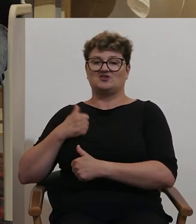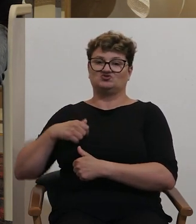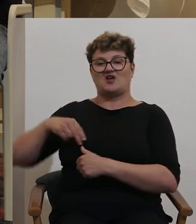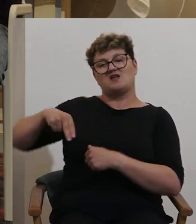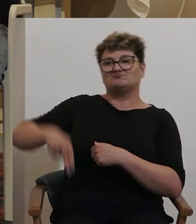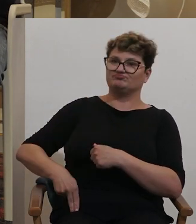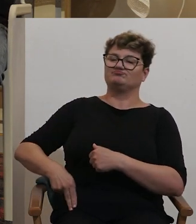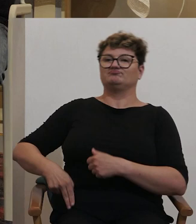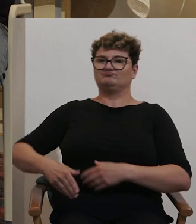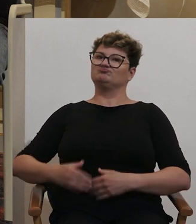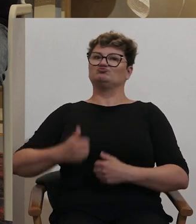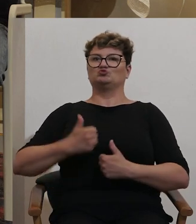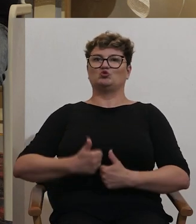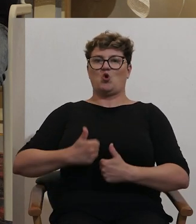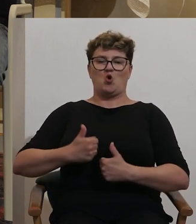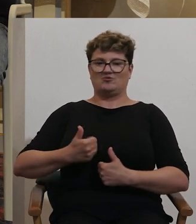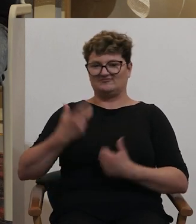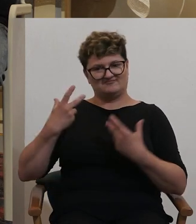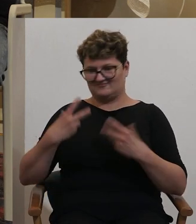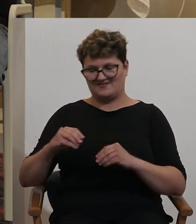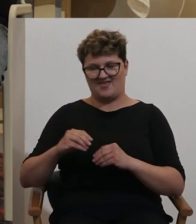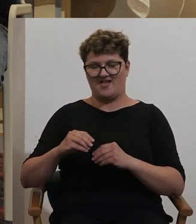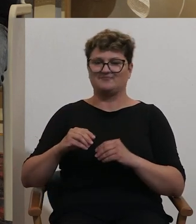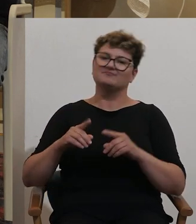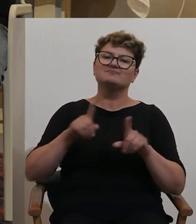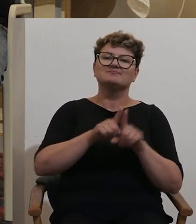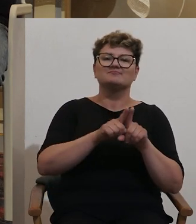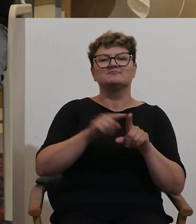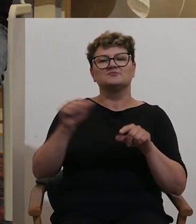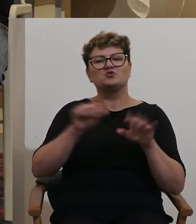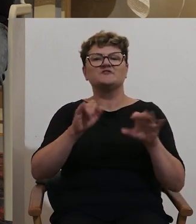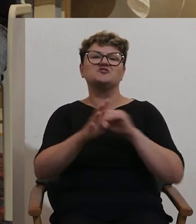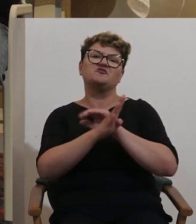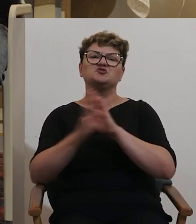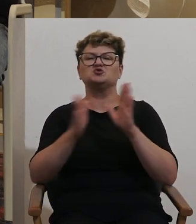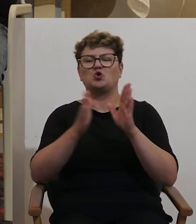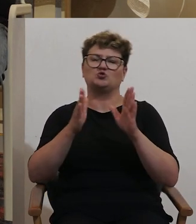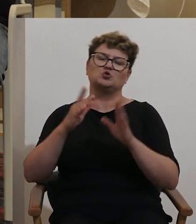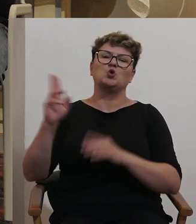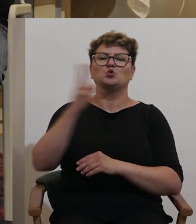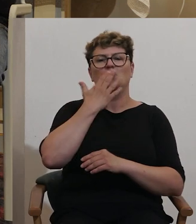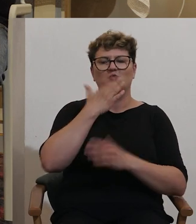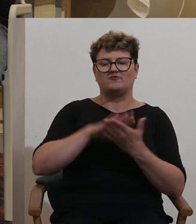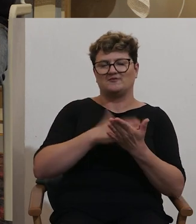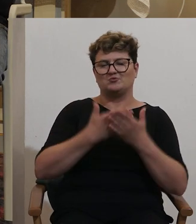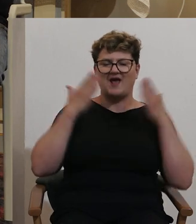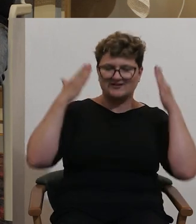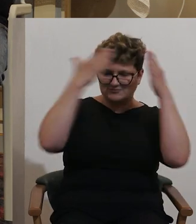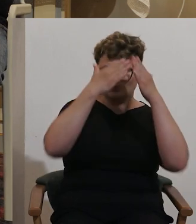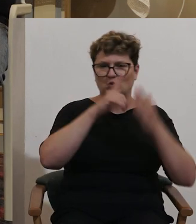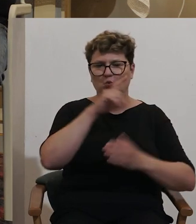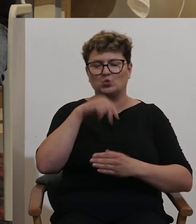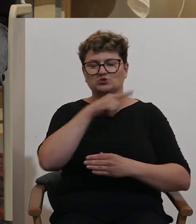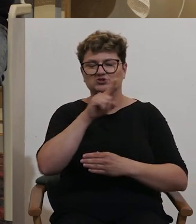nogi, jak między innymi niektórzy w latach 90. głosili, arcybiskup Głódź między innymi mówił,